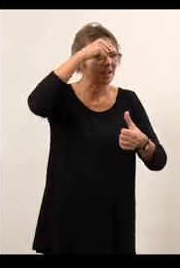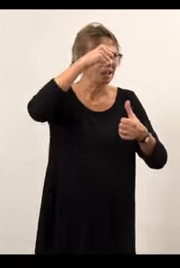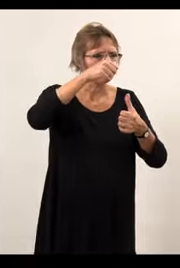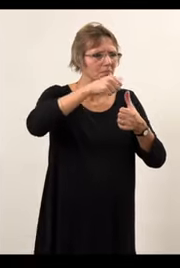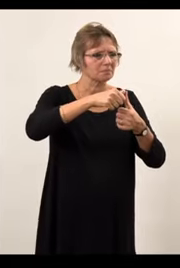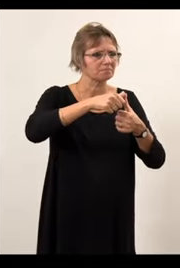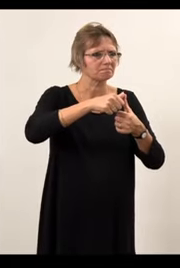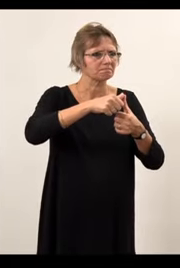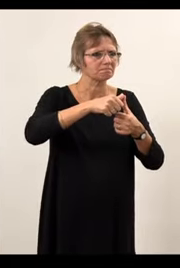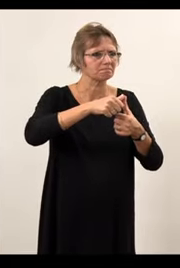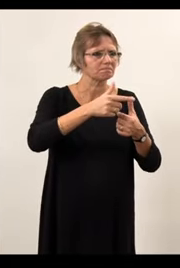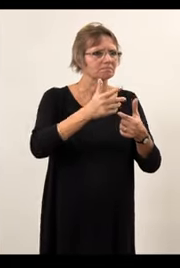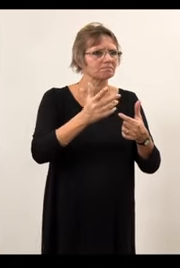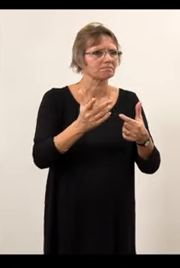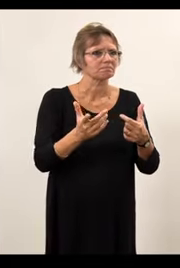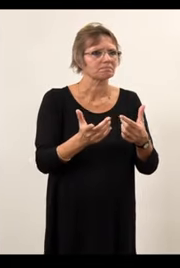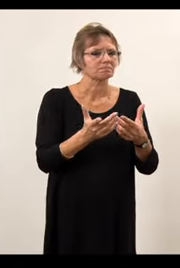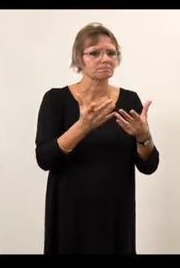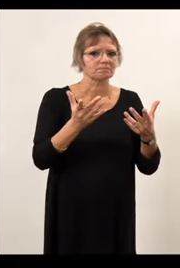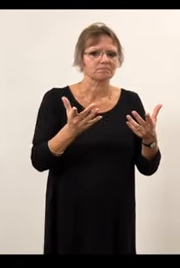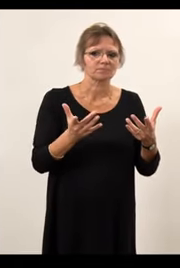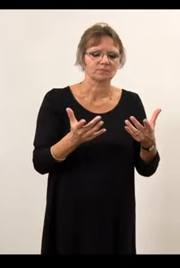Bah, je me souviens...